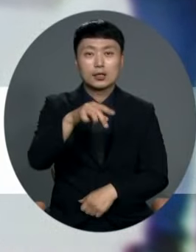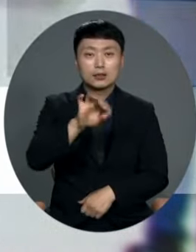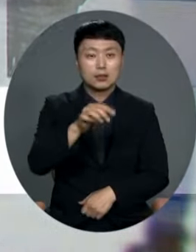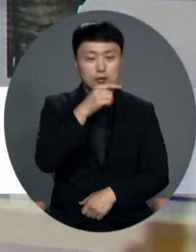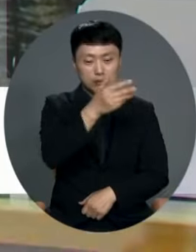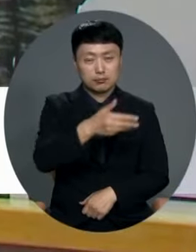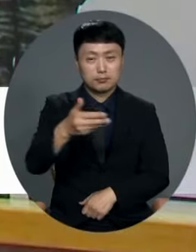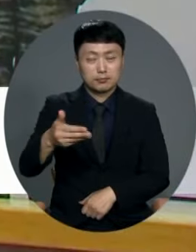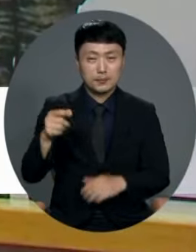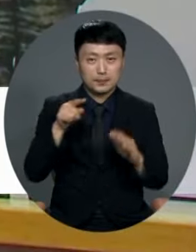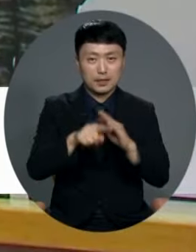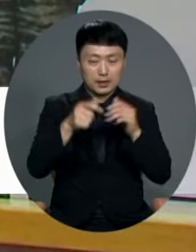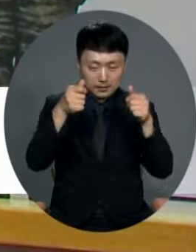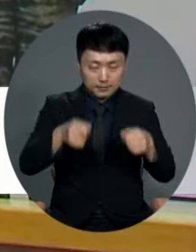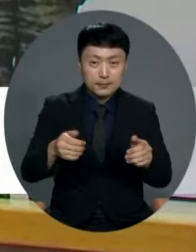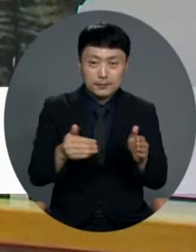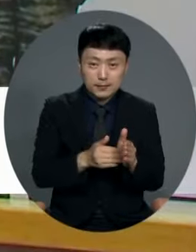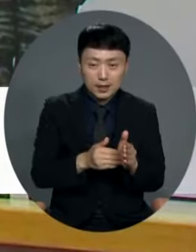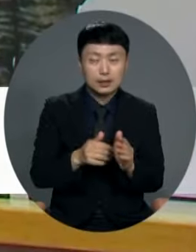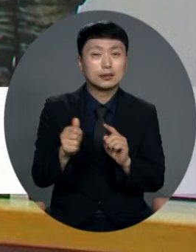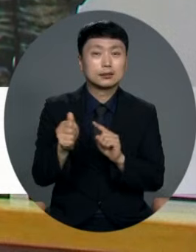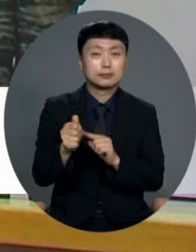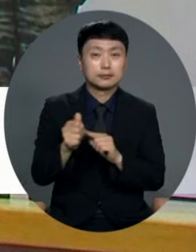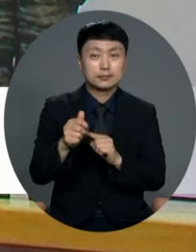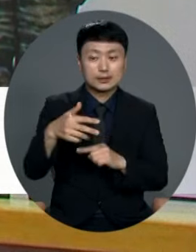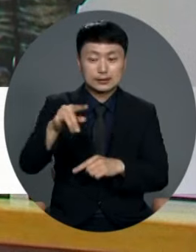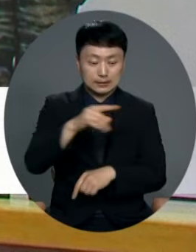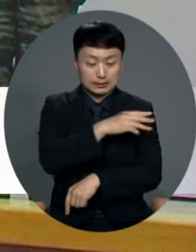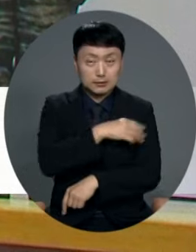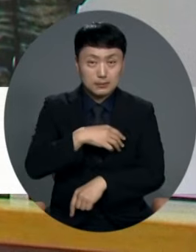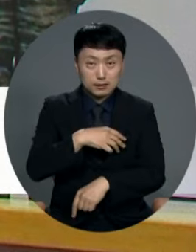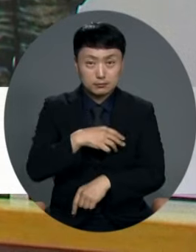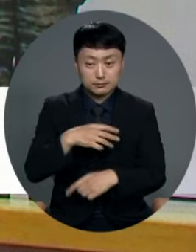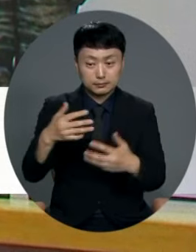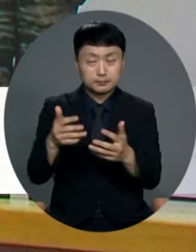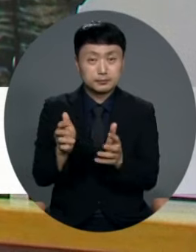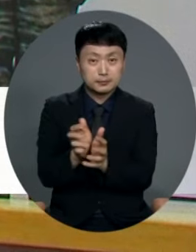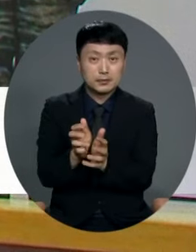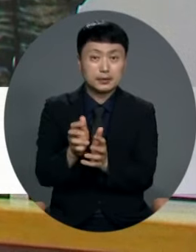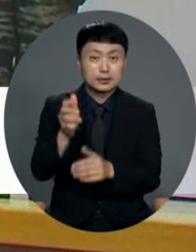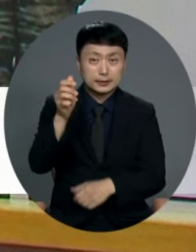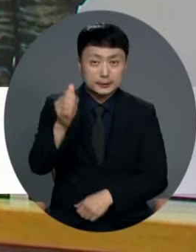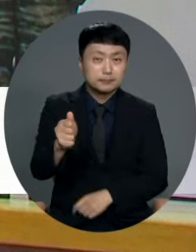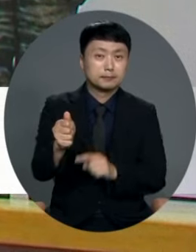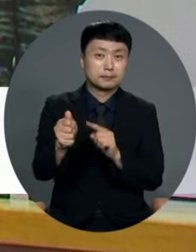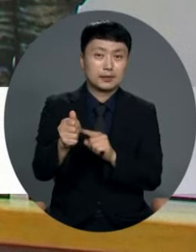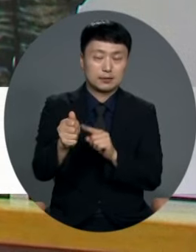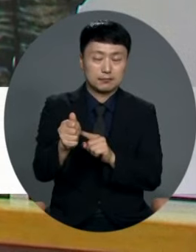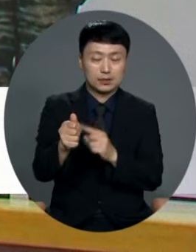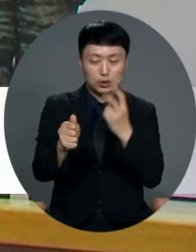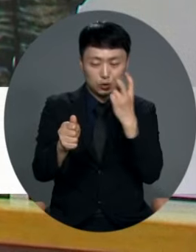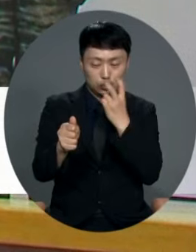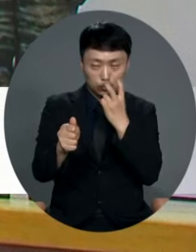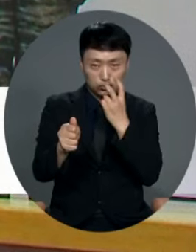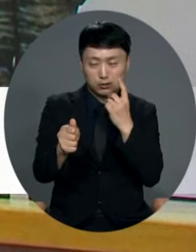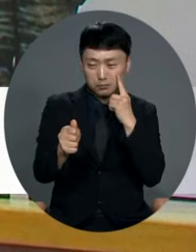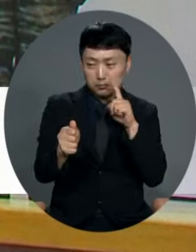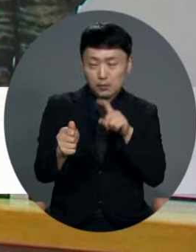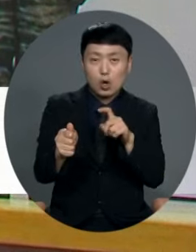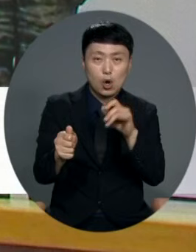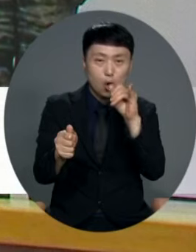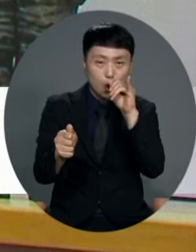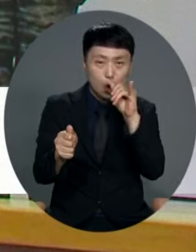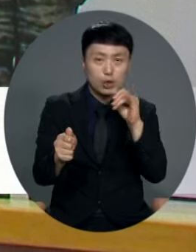방문해 참배했습니다이 대대장은 최상병 순직 사건 책임자로 경북 경찰청에 수사를 받고 있습니다이 대대장은